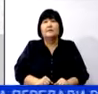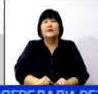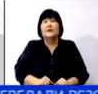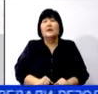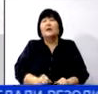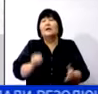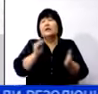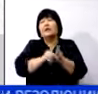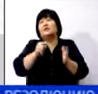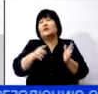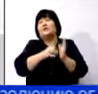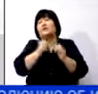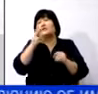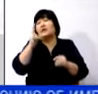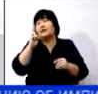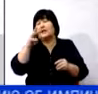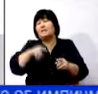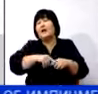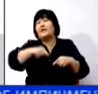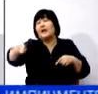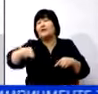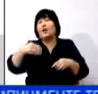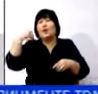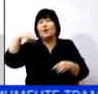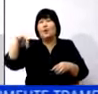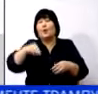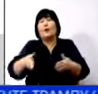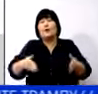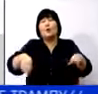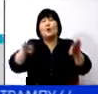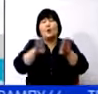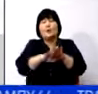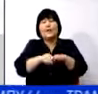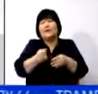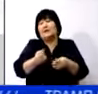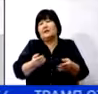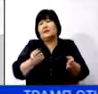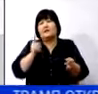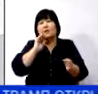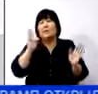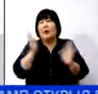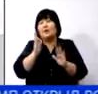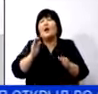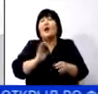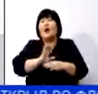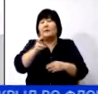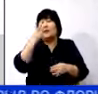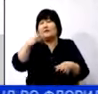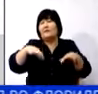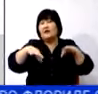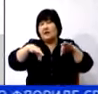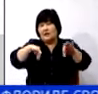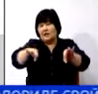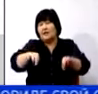отметки 1912 километров до границы Туркестанской области дорога закрыта из-за неблагоприятной погоды. Отправили 2 единицы